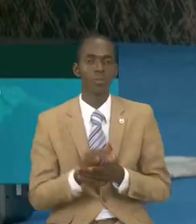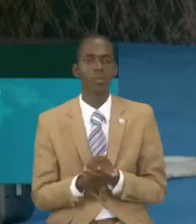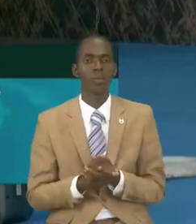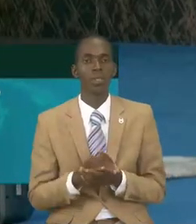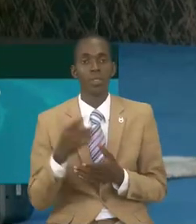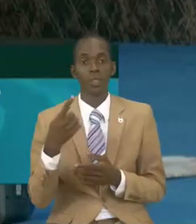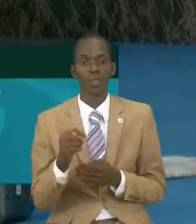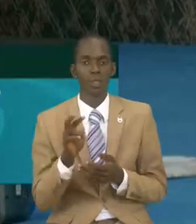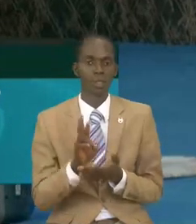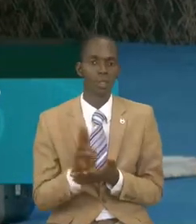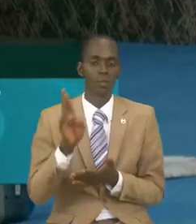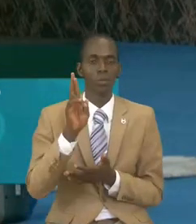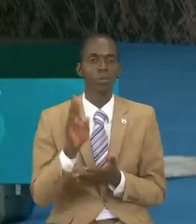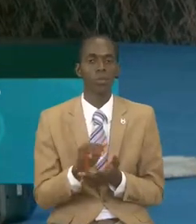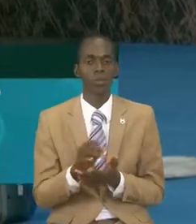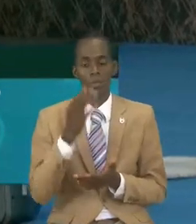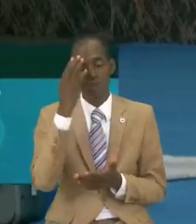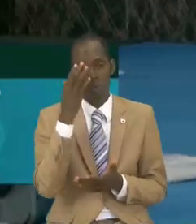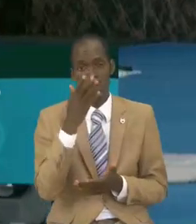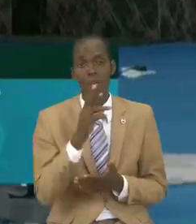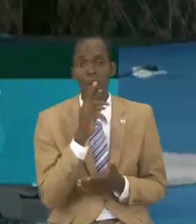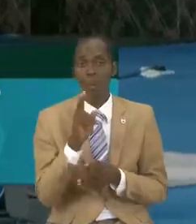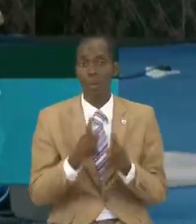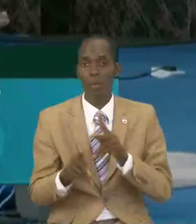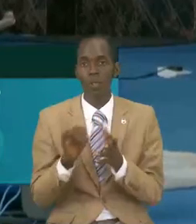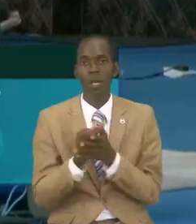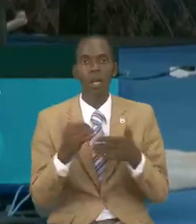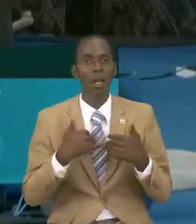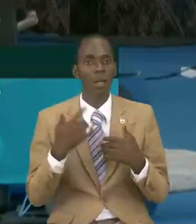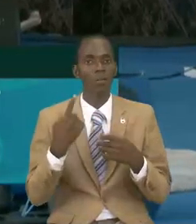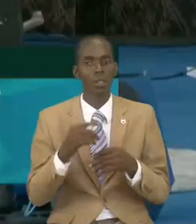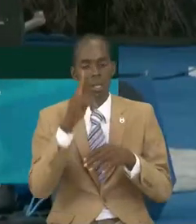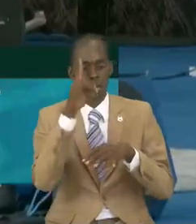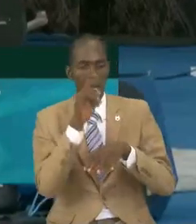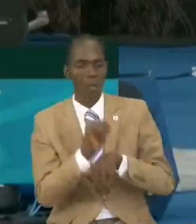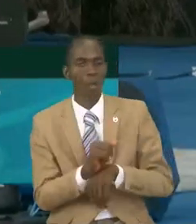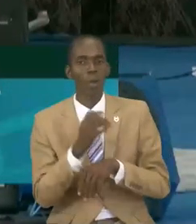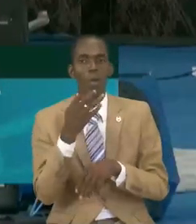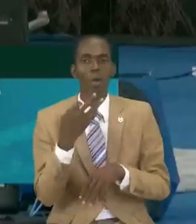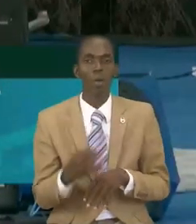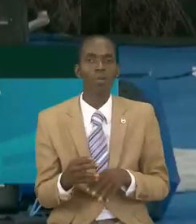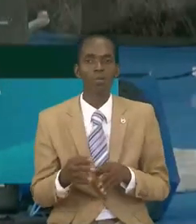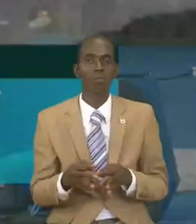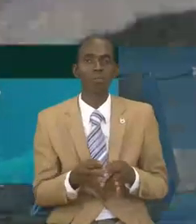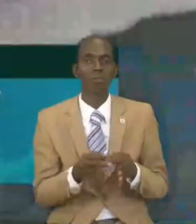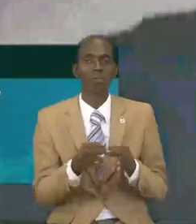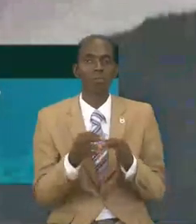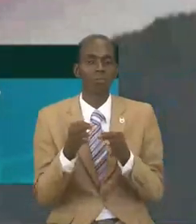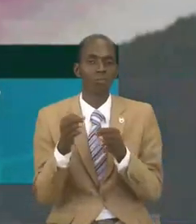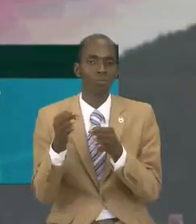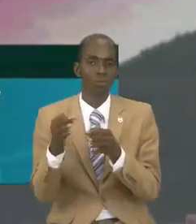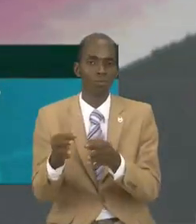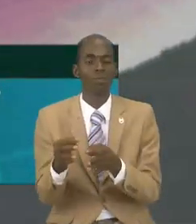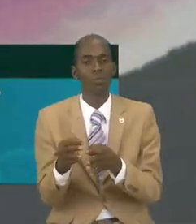1 Thessaloniciens 4, verset 14, l'enlèvement. Vous savez, il y a des gens qui ont l'habitude